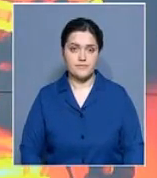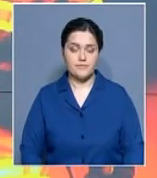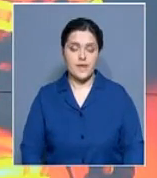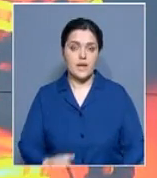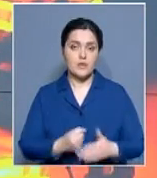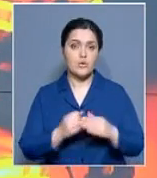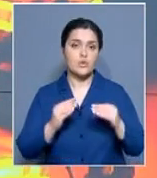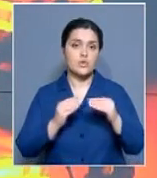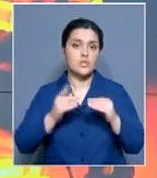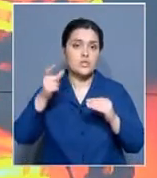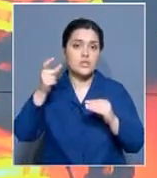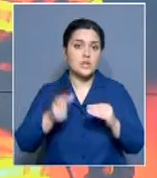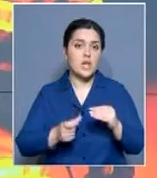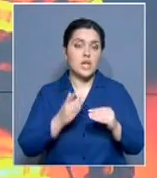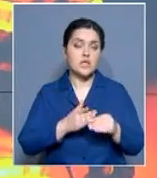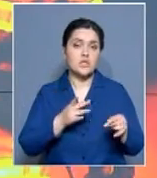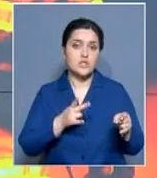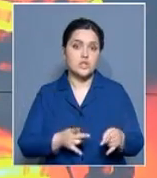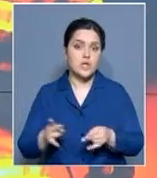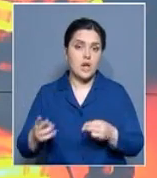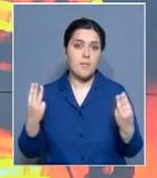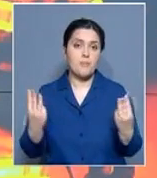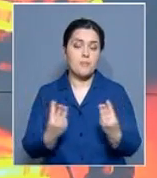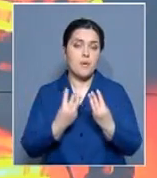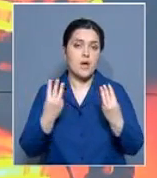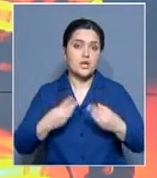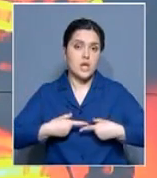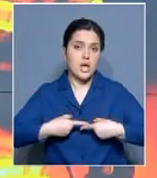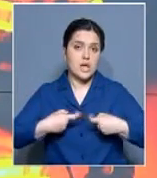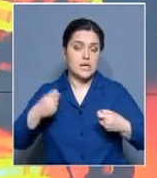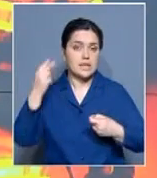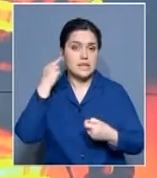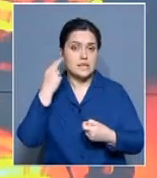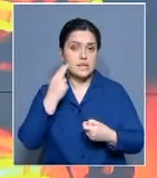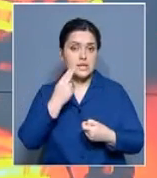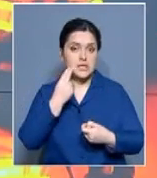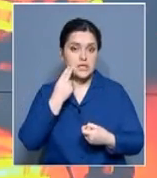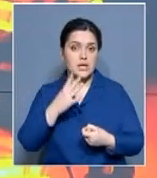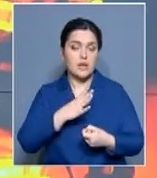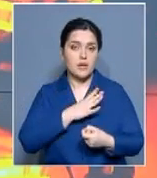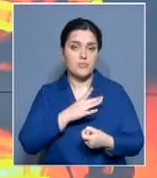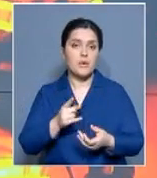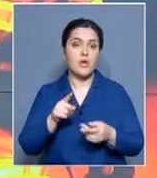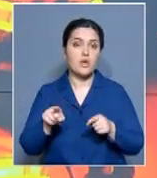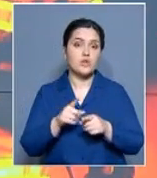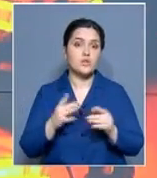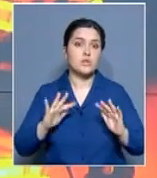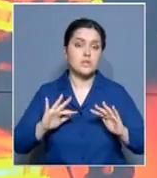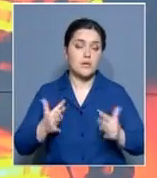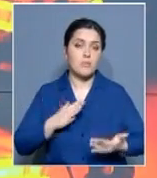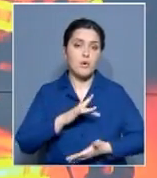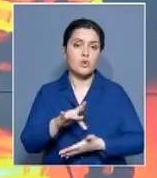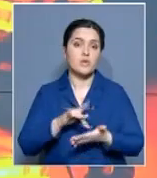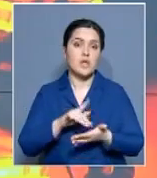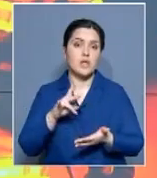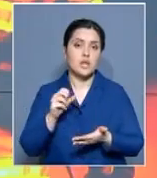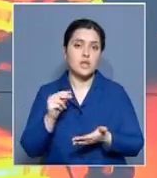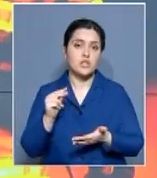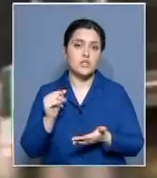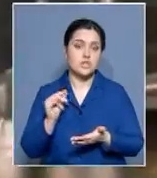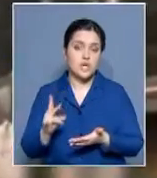До 10 человек возросло число жертв пожара в отеле в Китае. Ранее сообщалось о 3 погибших и 14 раненых. Напомню, инцидент произошел в